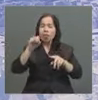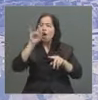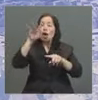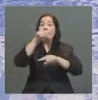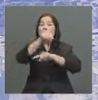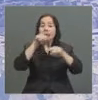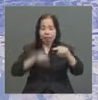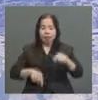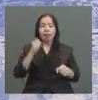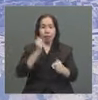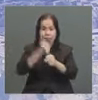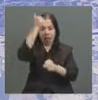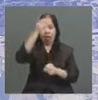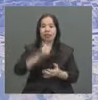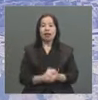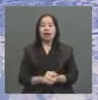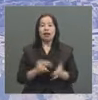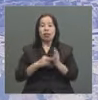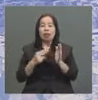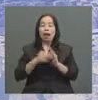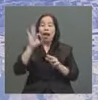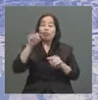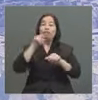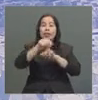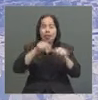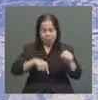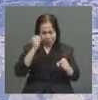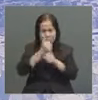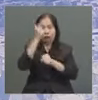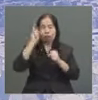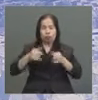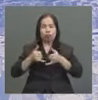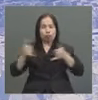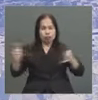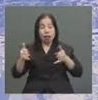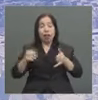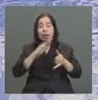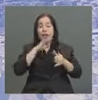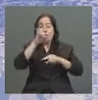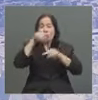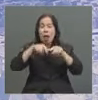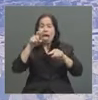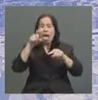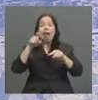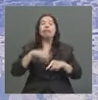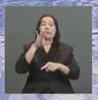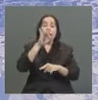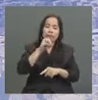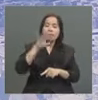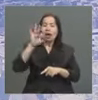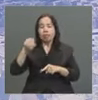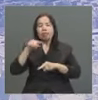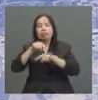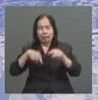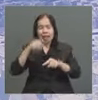ลยครับถ้าบอกว่า 100% ได้ 90 ก็ยังดีแต่ถ้าไม่บอก 100% บอก 90 ได้ 80 ก